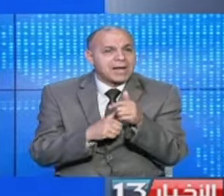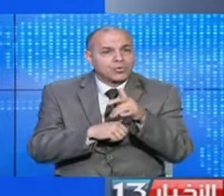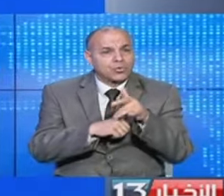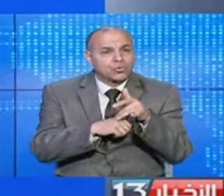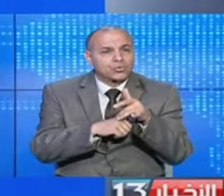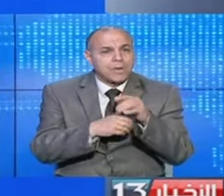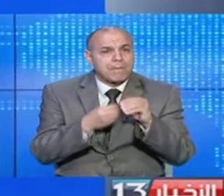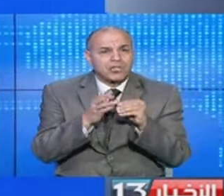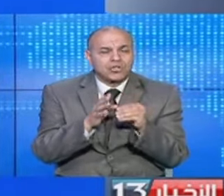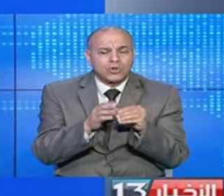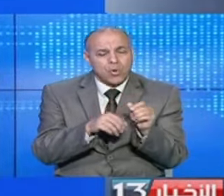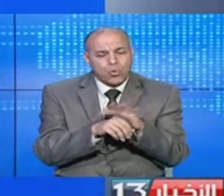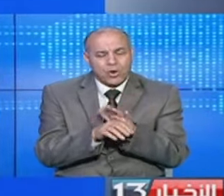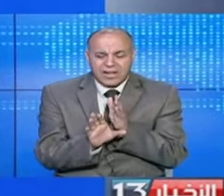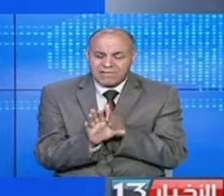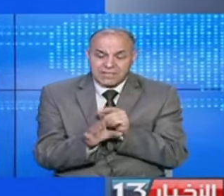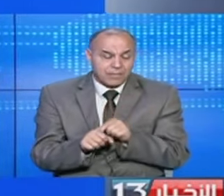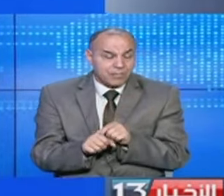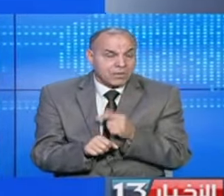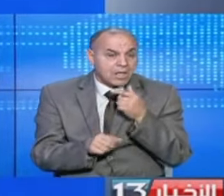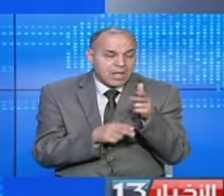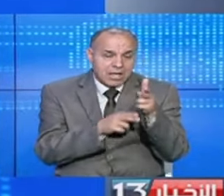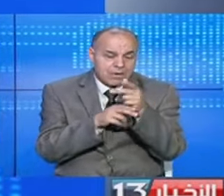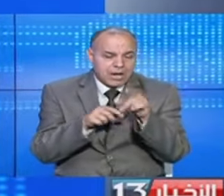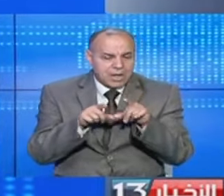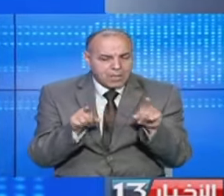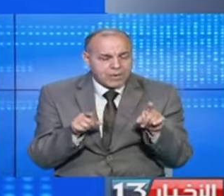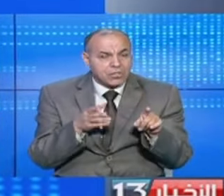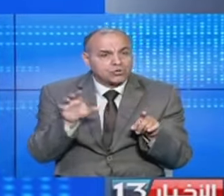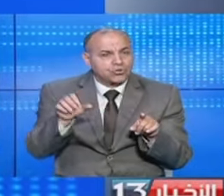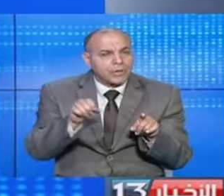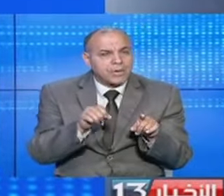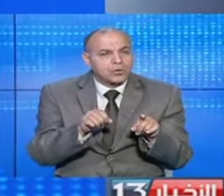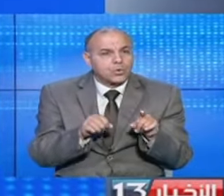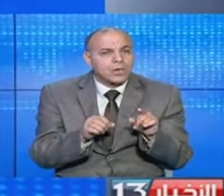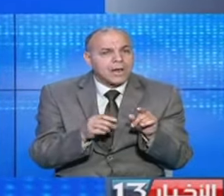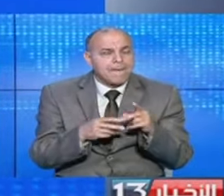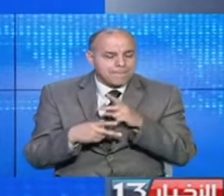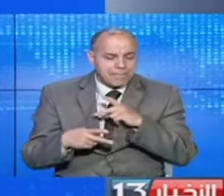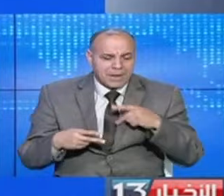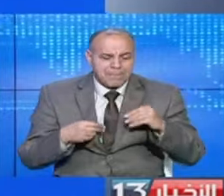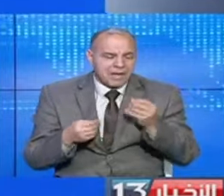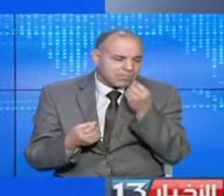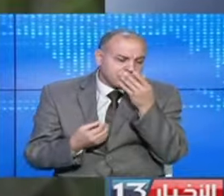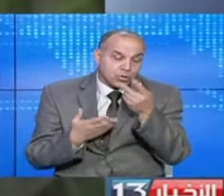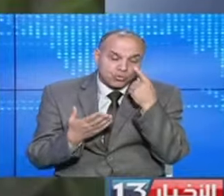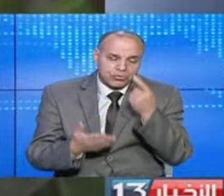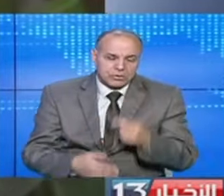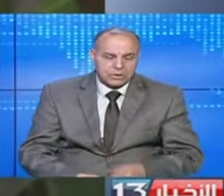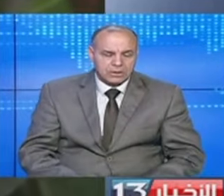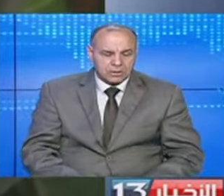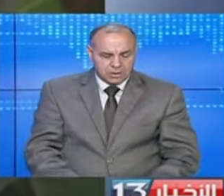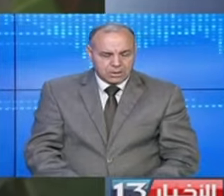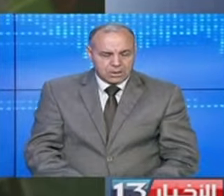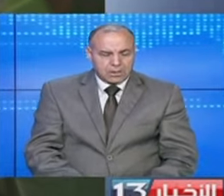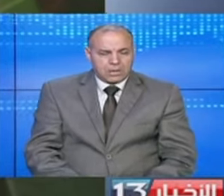تأثيرات أزمة كورونا النفسية. كاميرا الأخبار جابت أحد محلات البستنة.